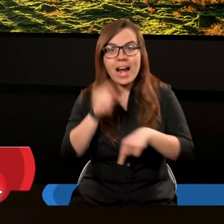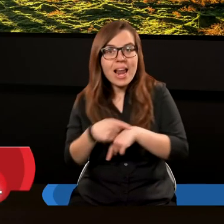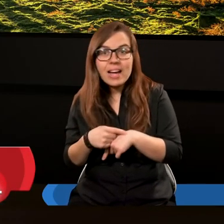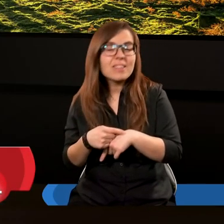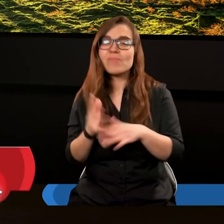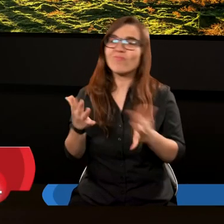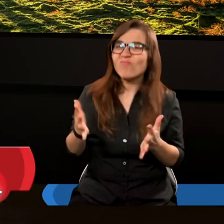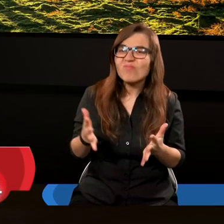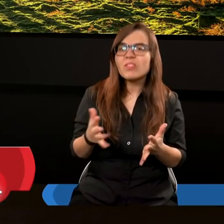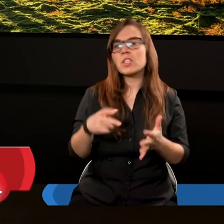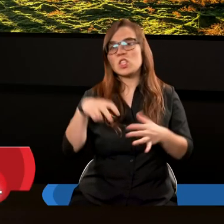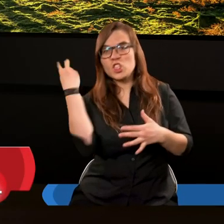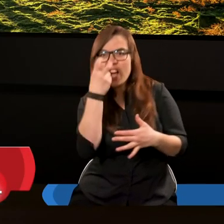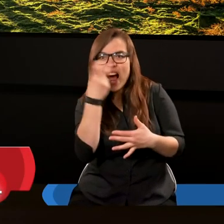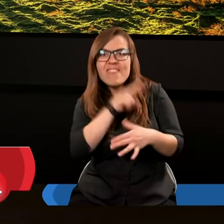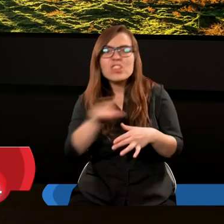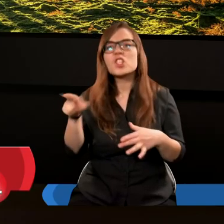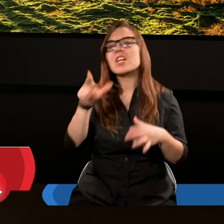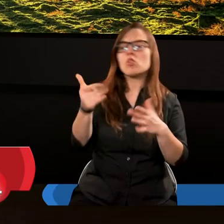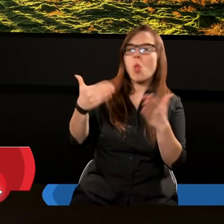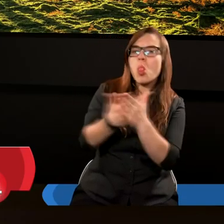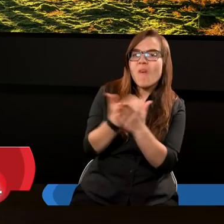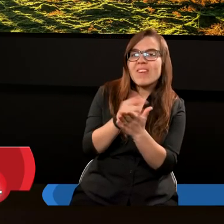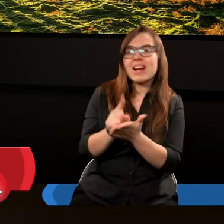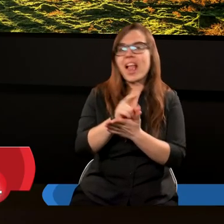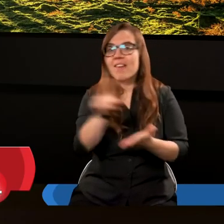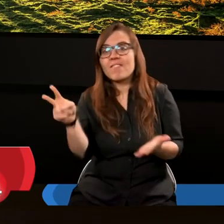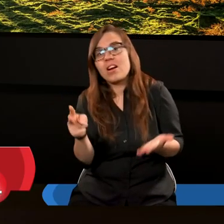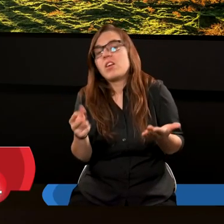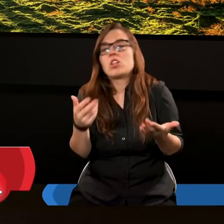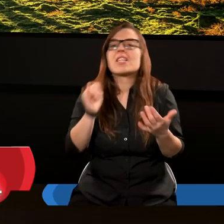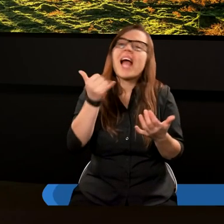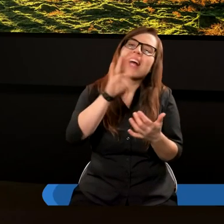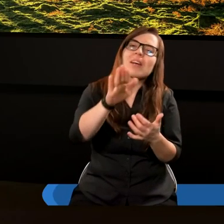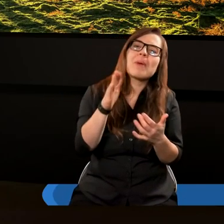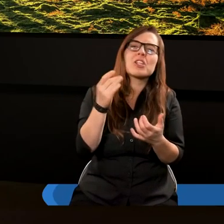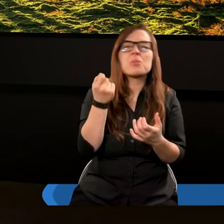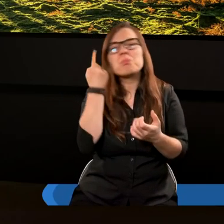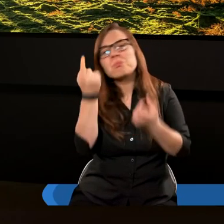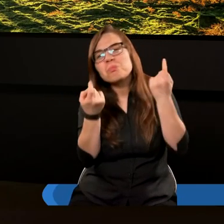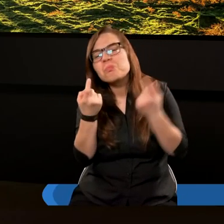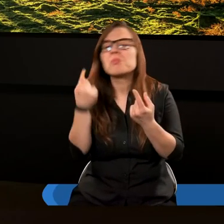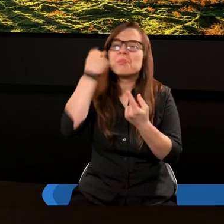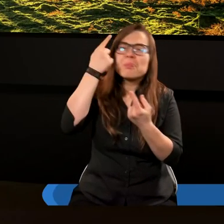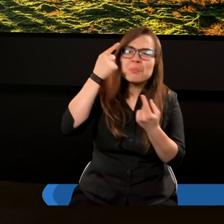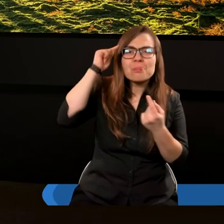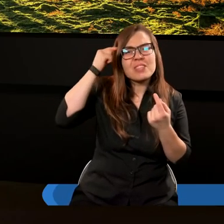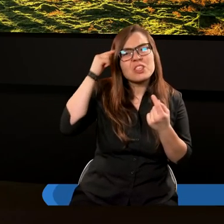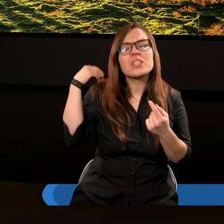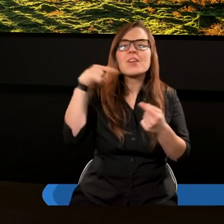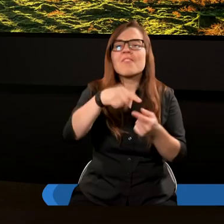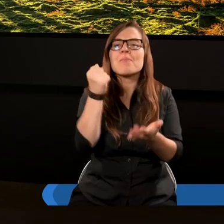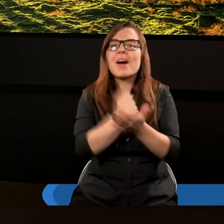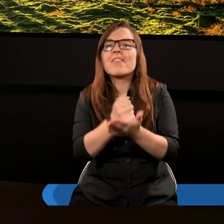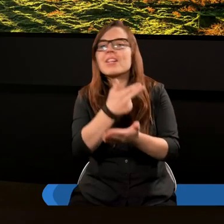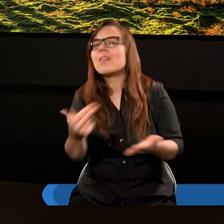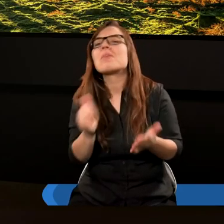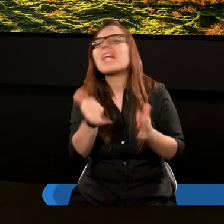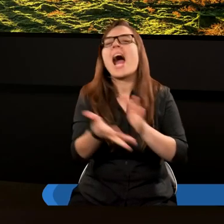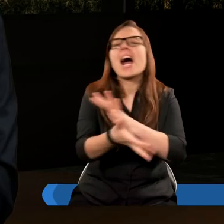coś takiego nowego, odkrywczego dla Was? Czy może nie? Czy może powtarzaliście te myśli, które już dawno znacie? Jak je